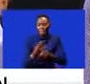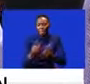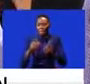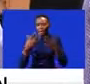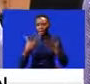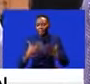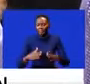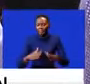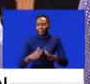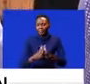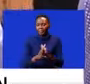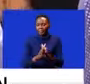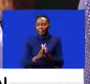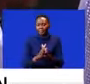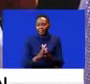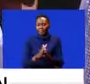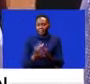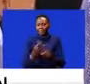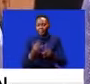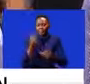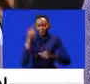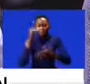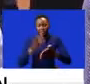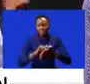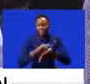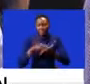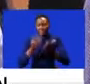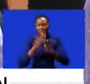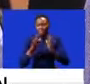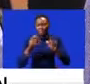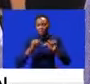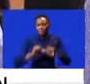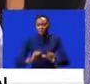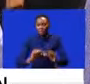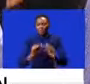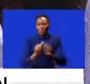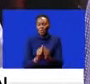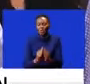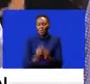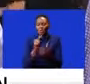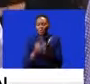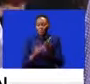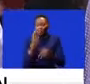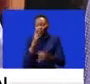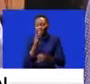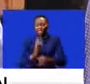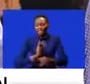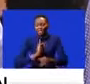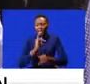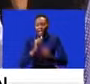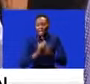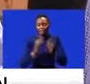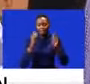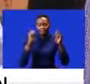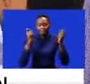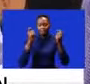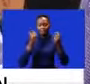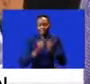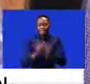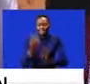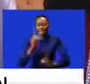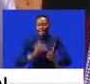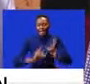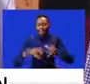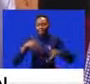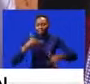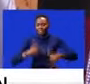Easter Monday to kata kamano nyasi ni dhi mbele to gik mwaneno kae magi gin winning plays winning dances gi